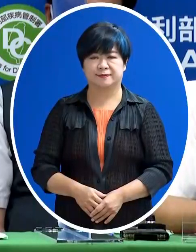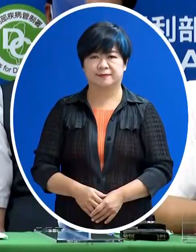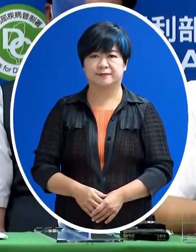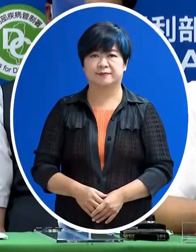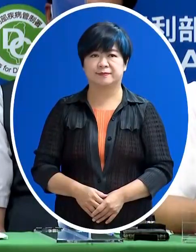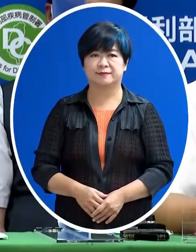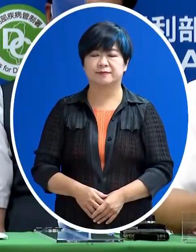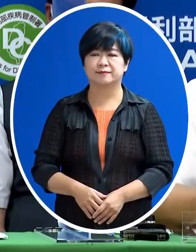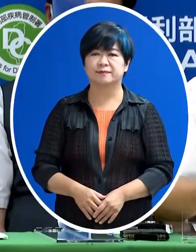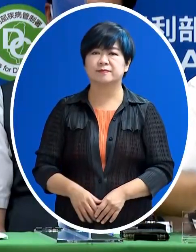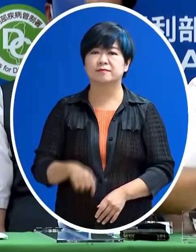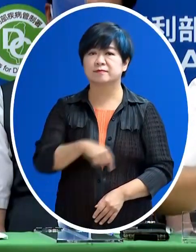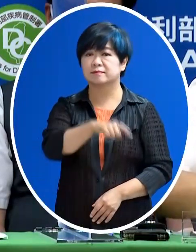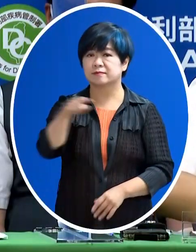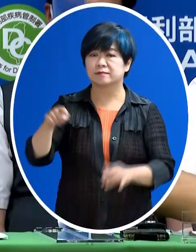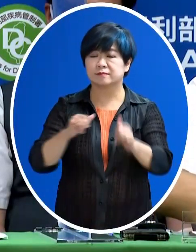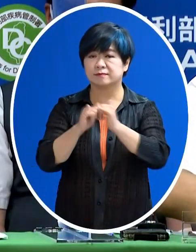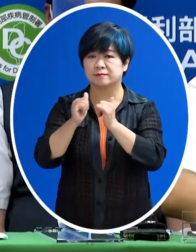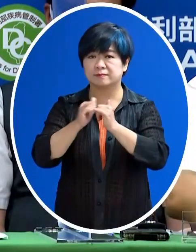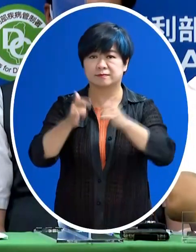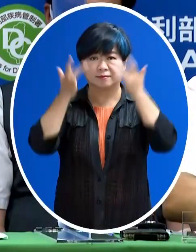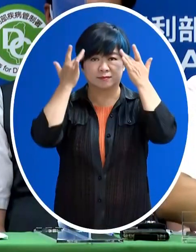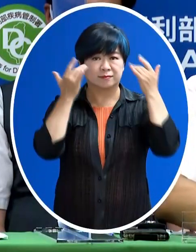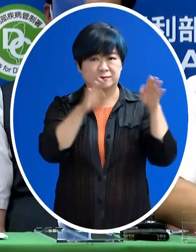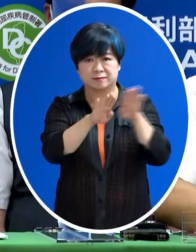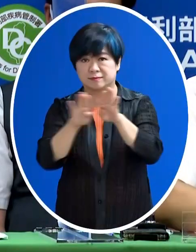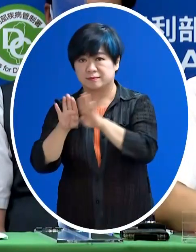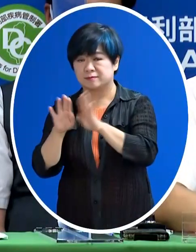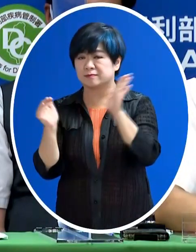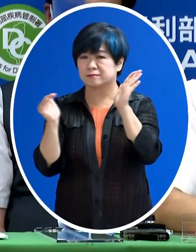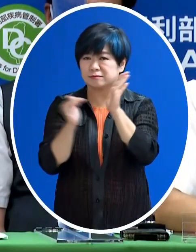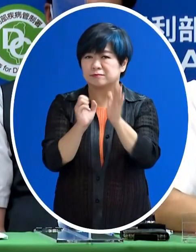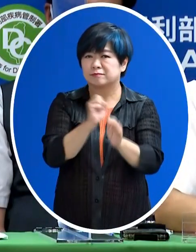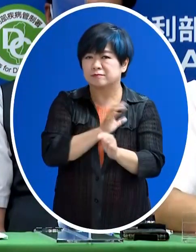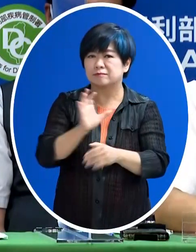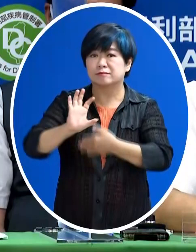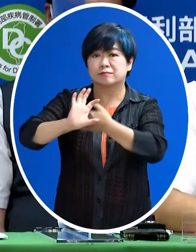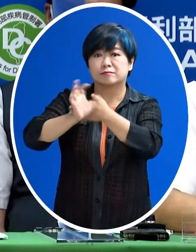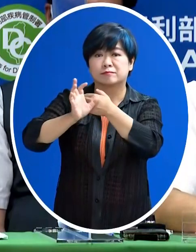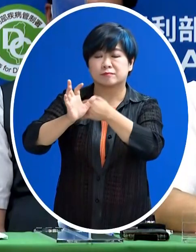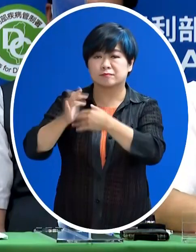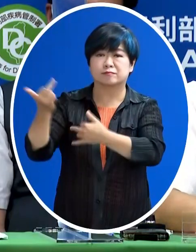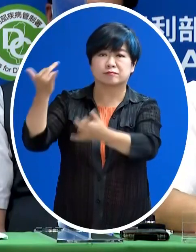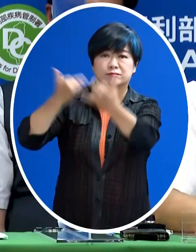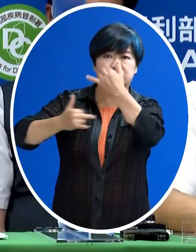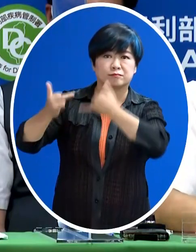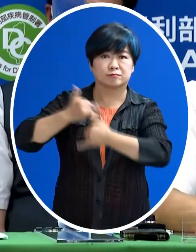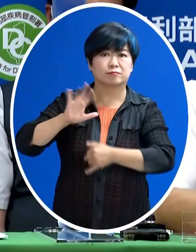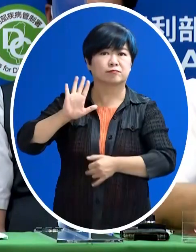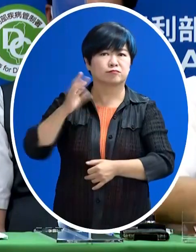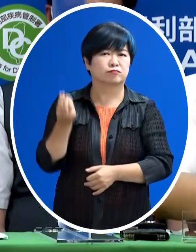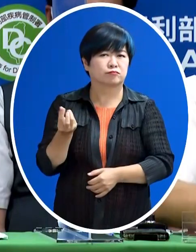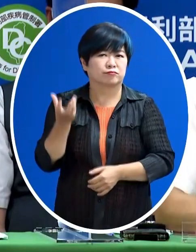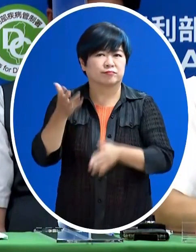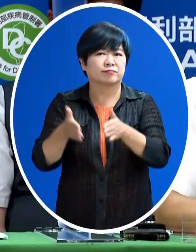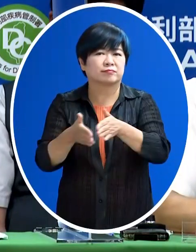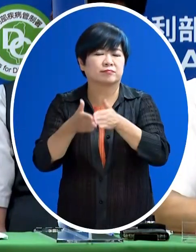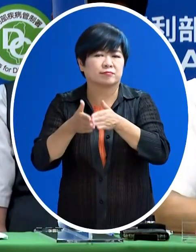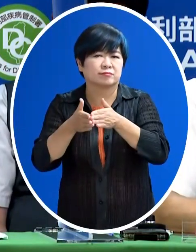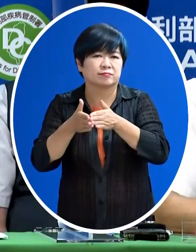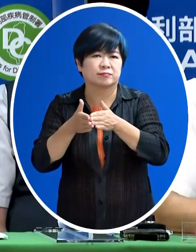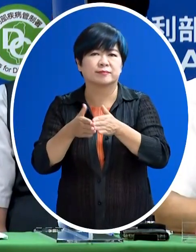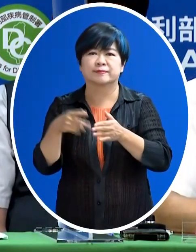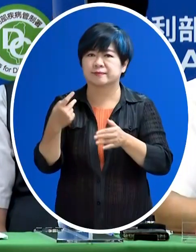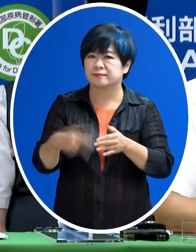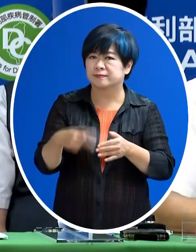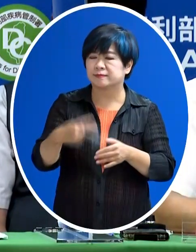因为哈，这个国人他暑假哈已经快要结束，那从国外要回来的需求最近增加很多。那另